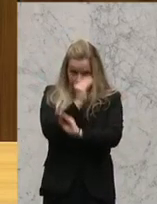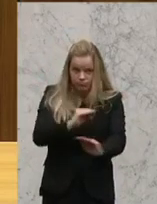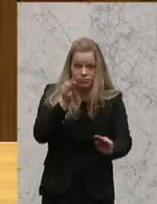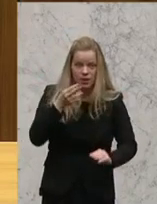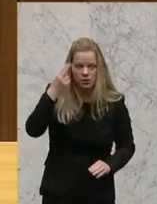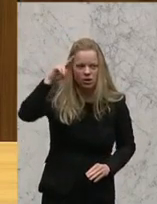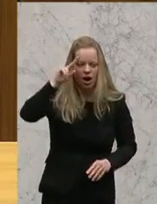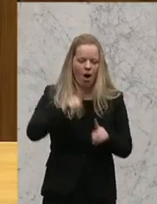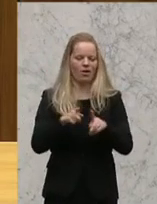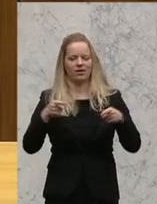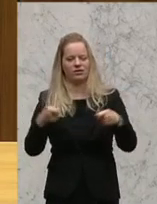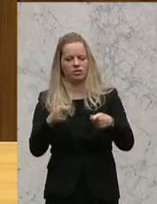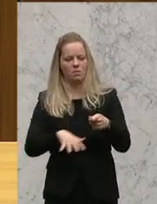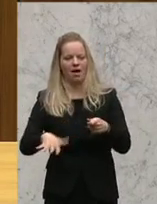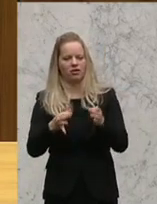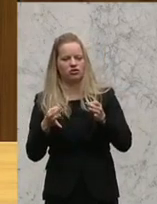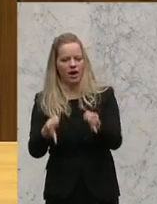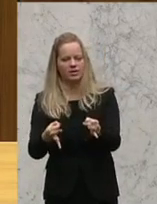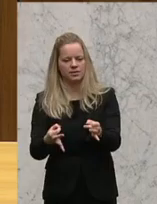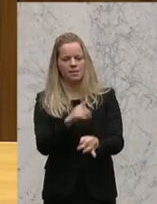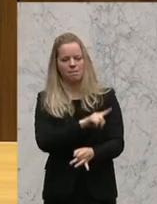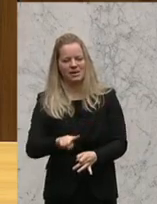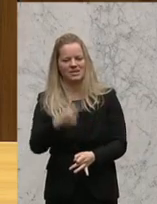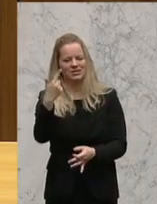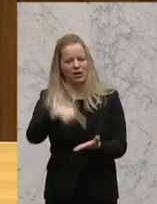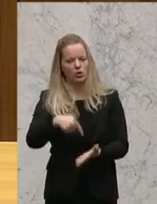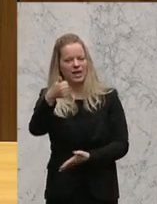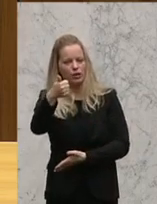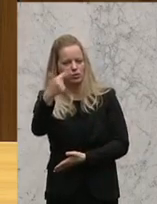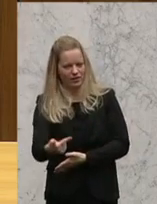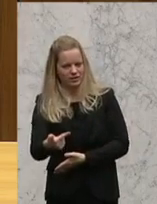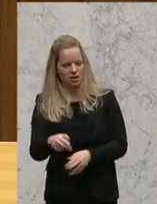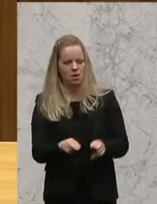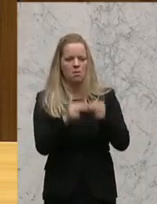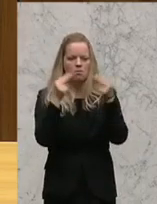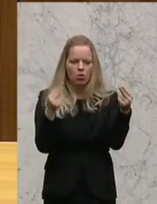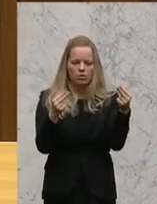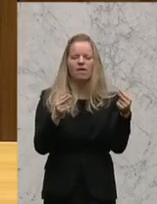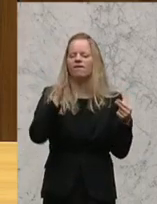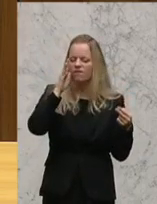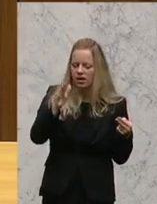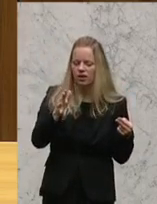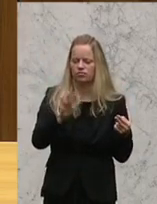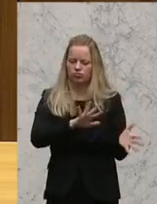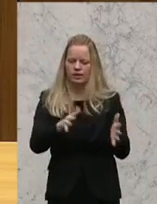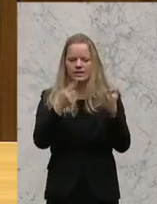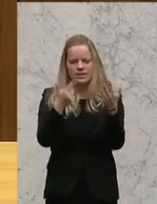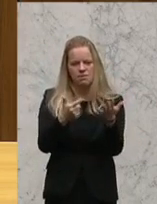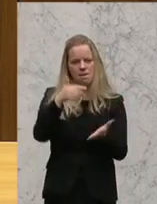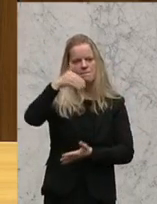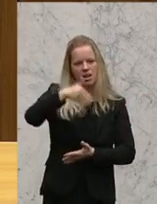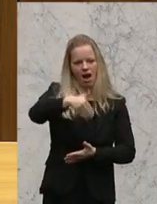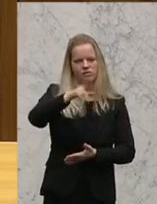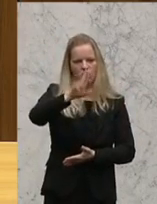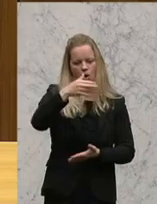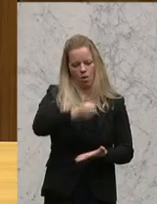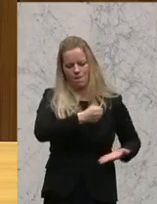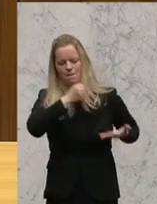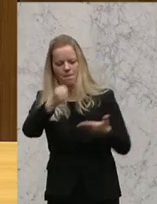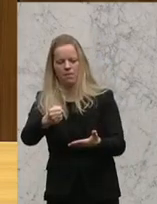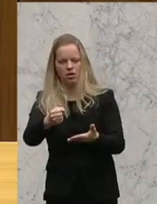Bereich der Straße. Bis zum Jahr 2021 wird der Bund rund 7 Milliarden Euro in das